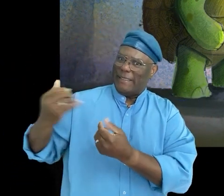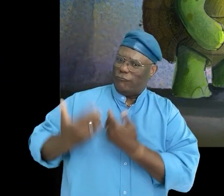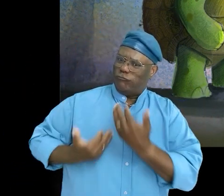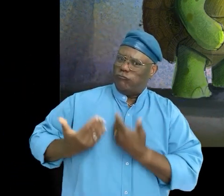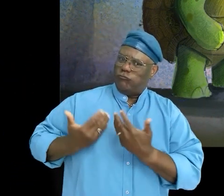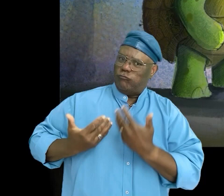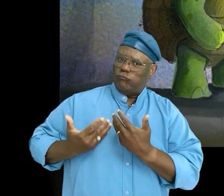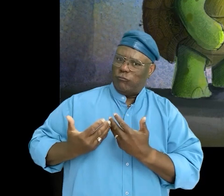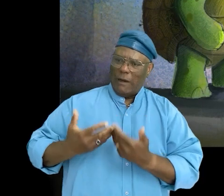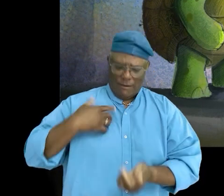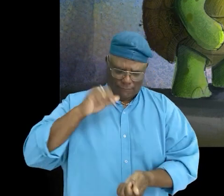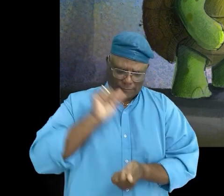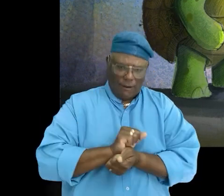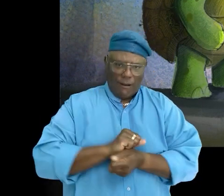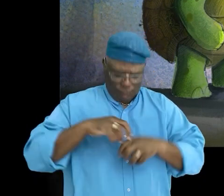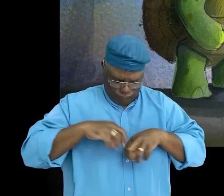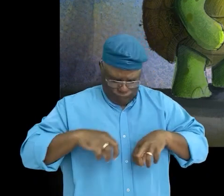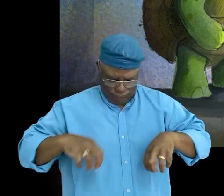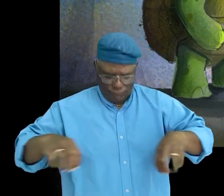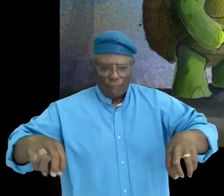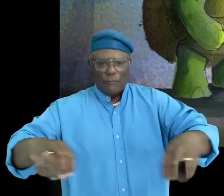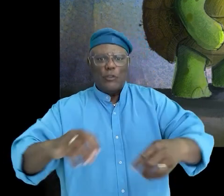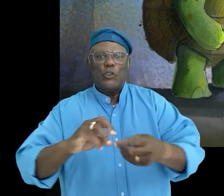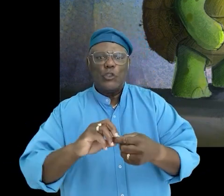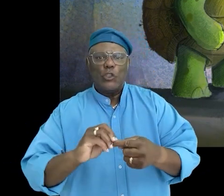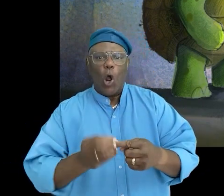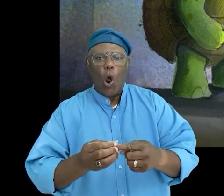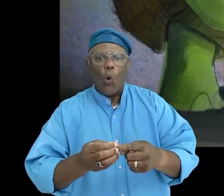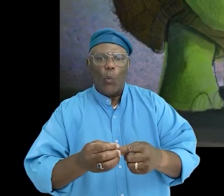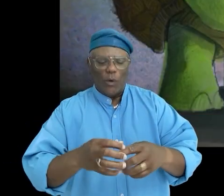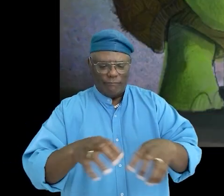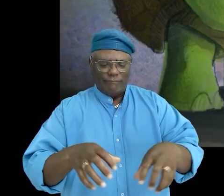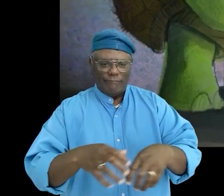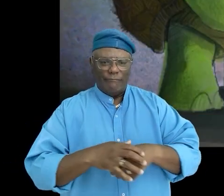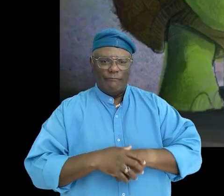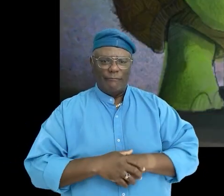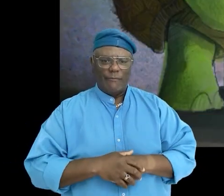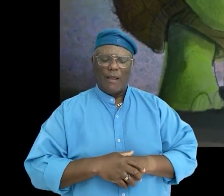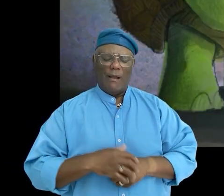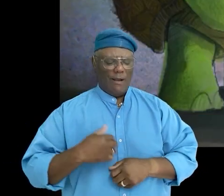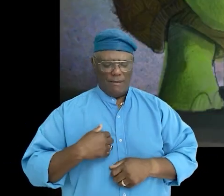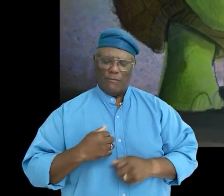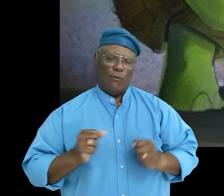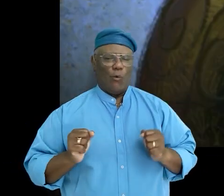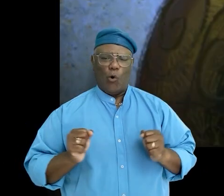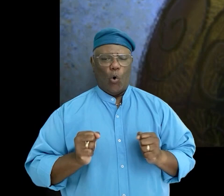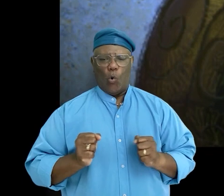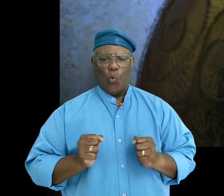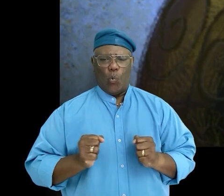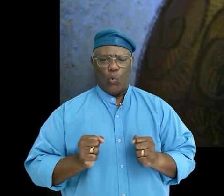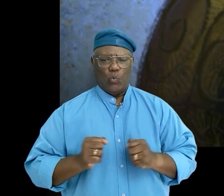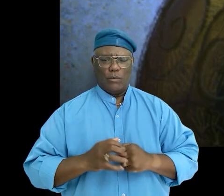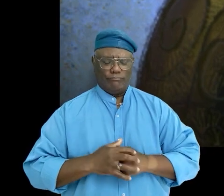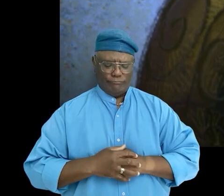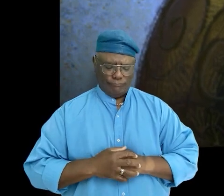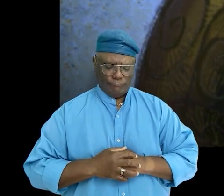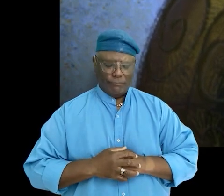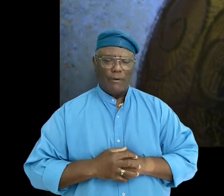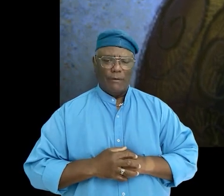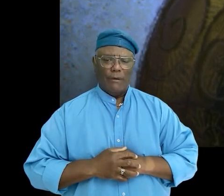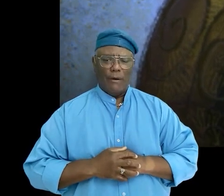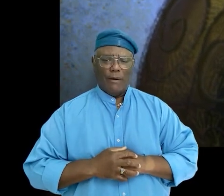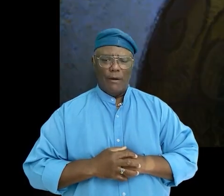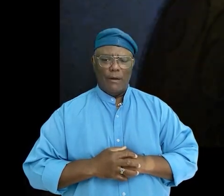i. Rydw i'n sownd y tu mewn i'r cerrig yma. Rydw i wedi bod mor oer, meddai Lula gan